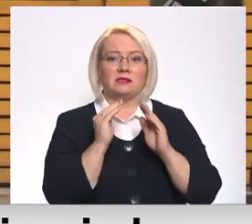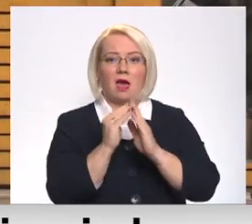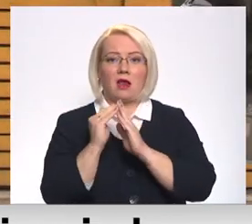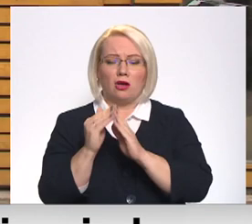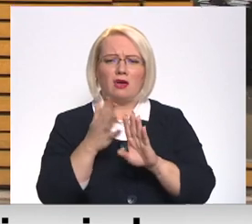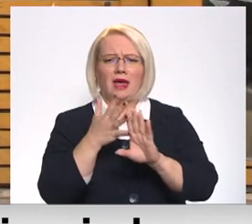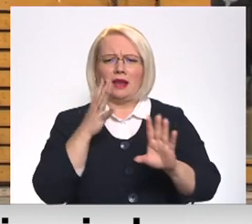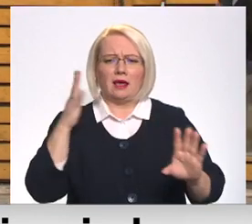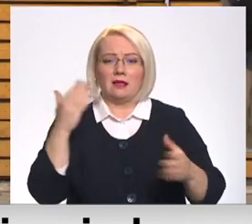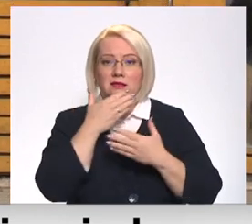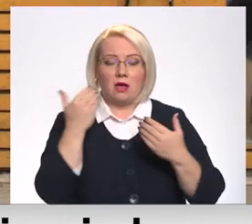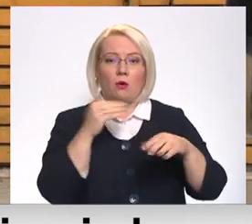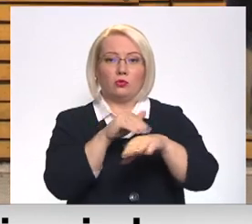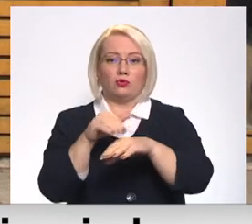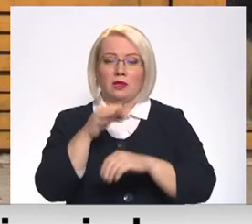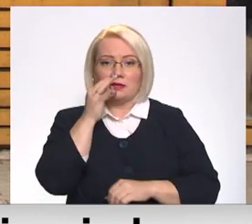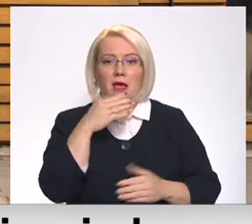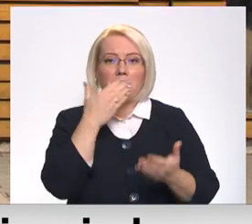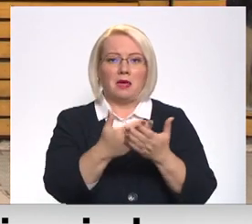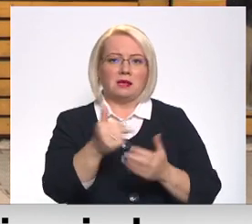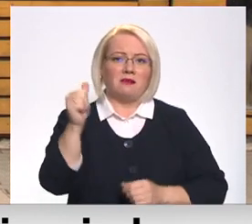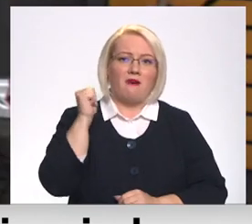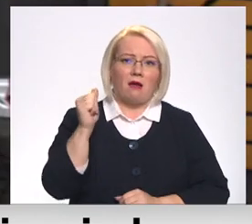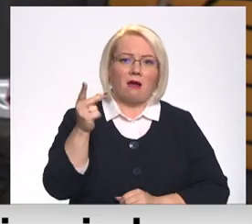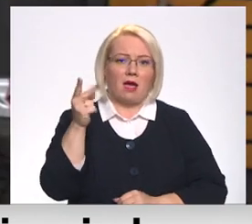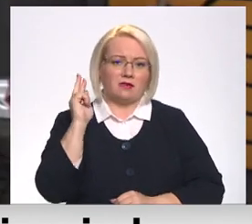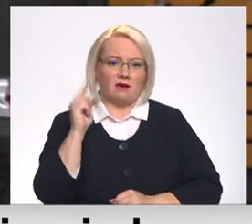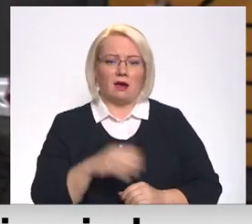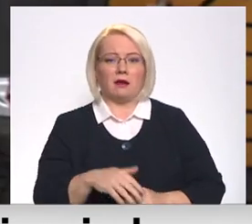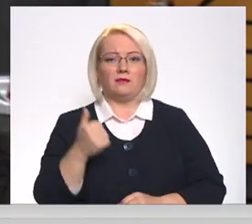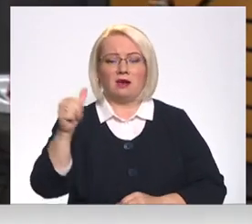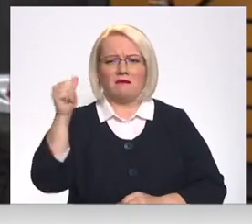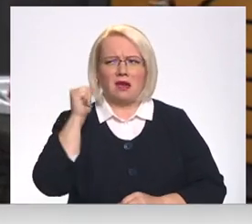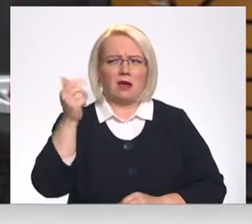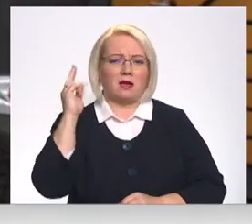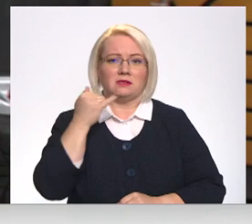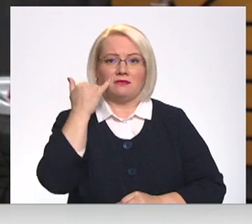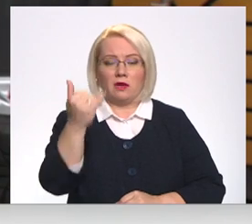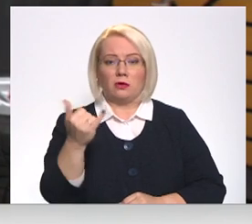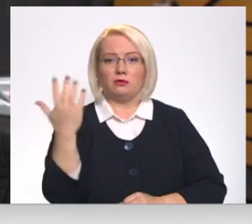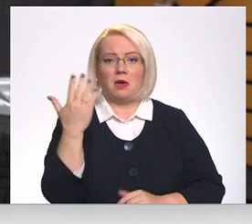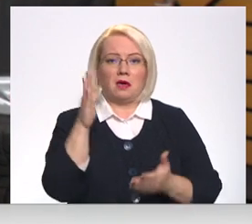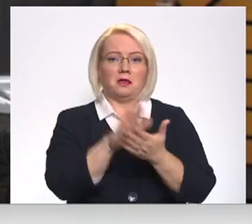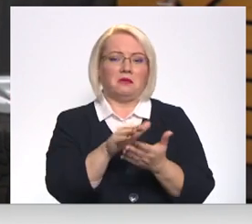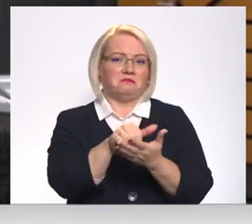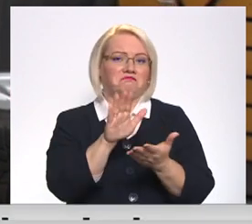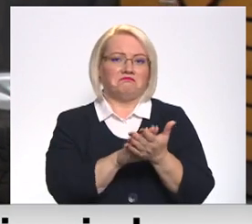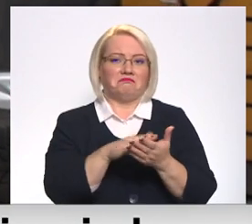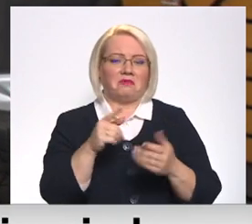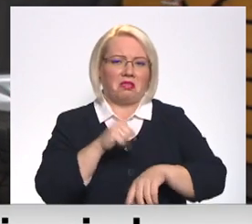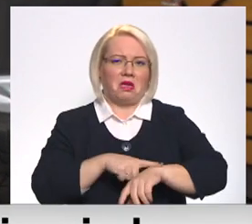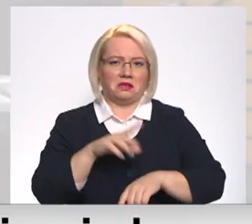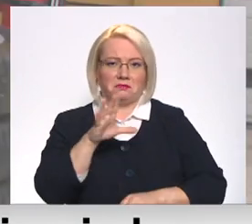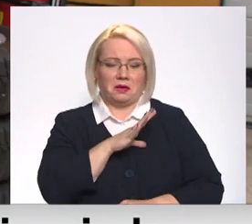nav garas. Uzrunāties saka, ka pieteicās vien vakar vai aizvakar. Vakar aizvakar zvanīju uz piekdienu. Bija mierīgi, varēja atrast